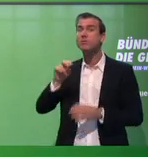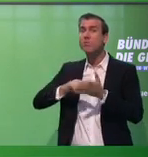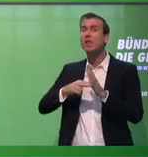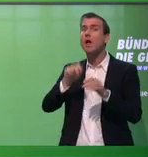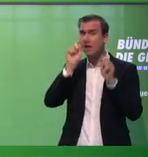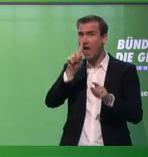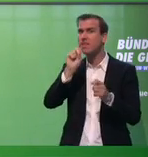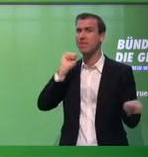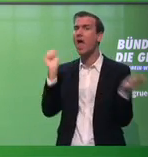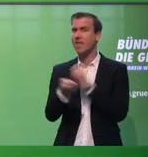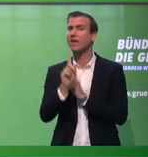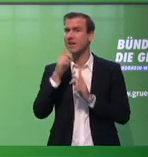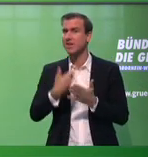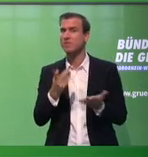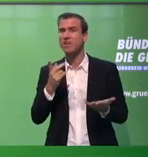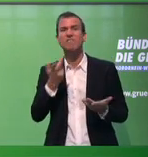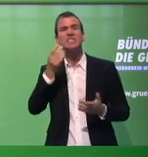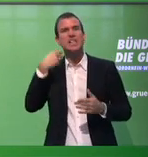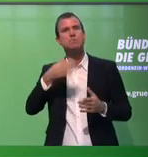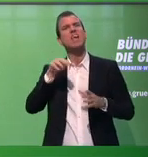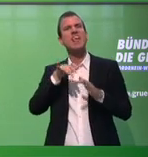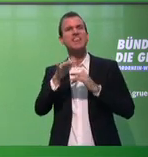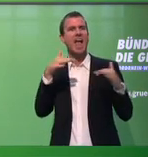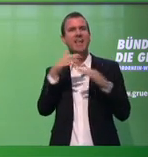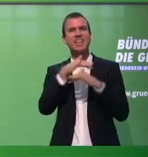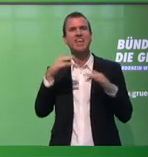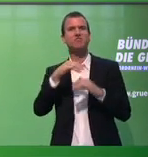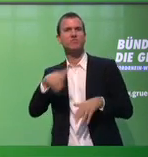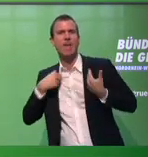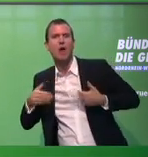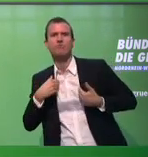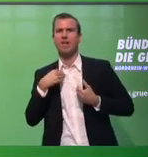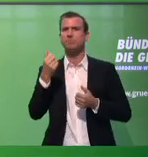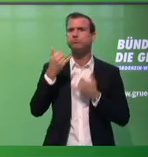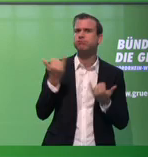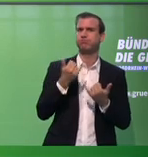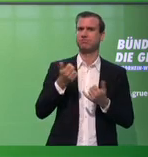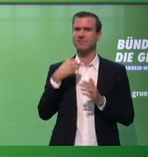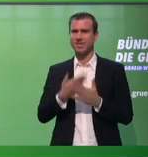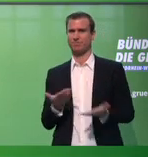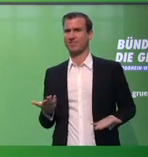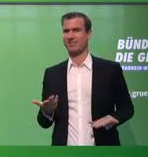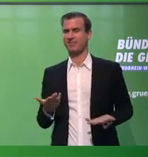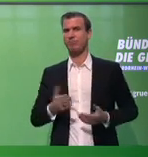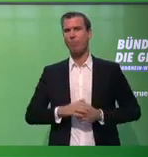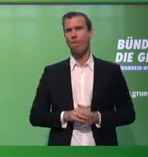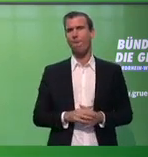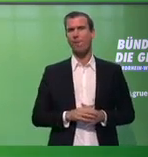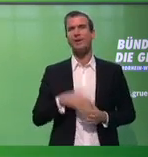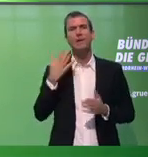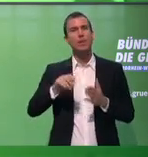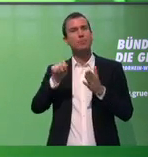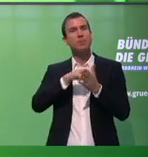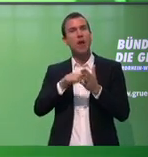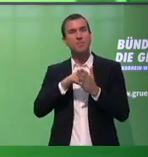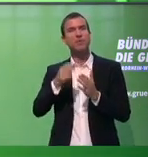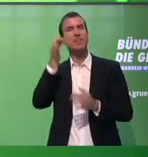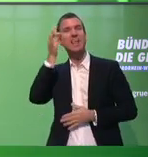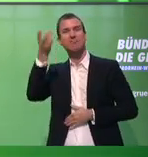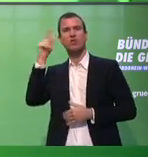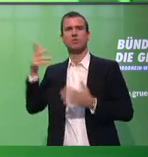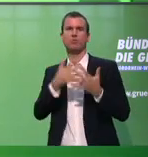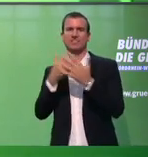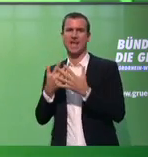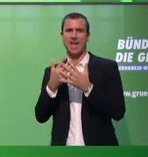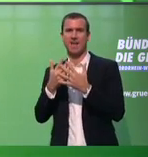anders aussehen. Interaktiv, demokratisch und aufregend. Nur wie? Die Idee der Primaries kommt aus den USA, wo